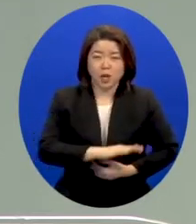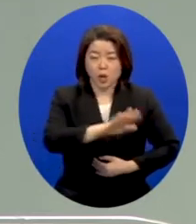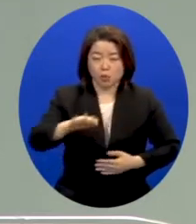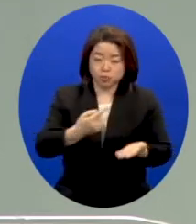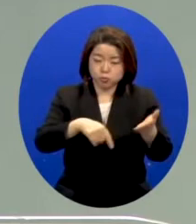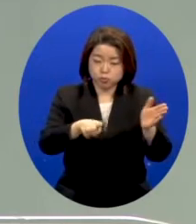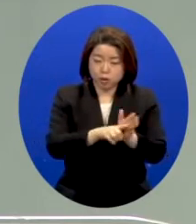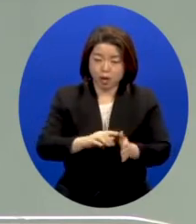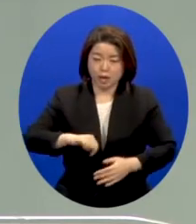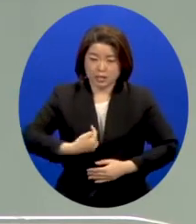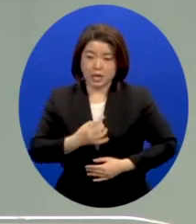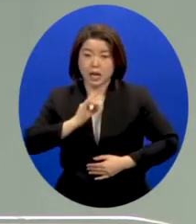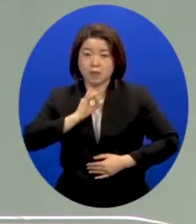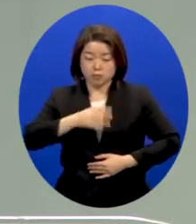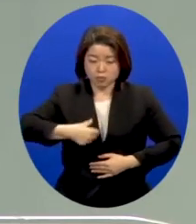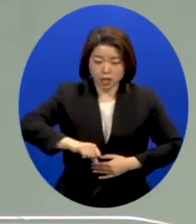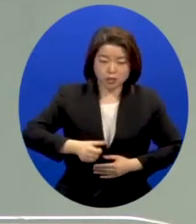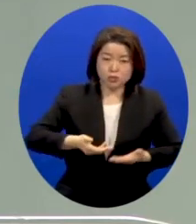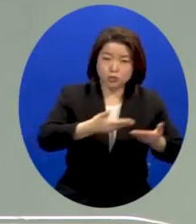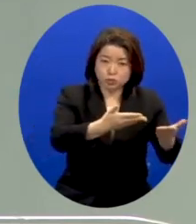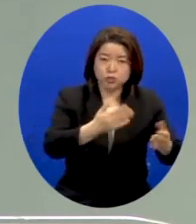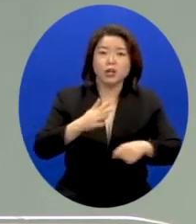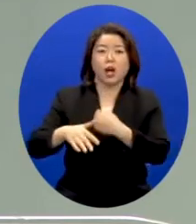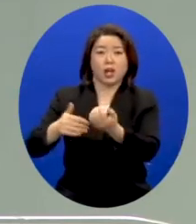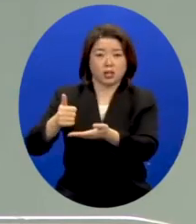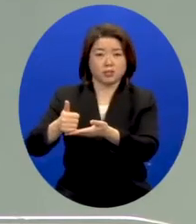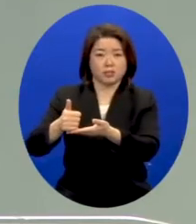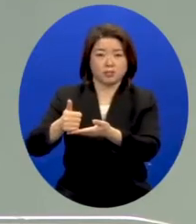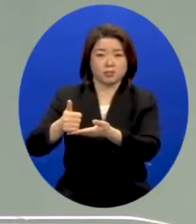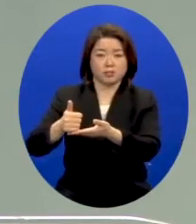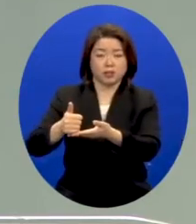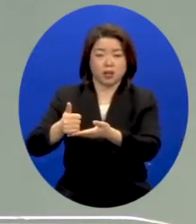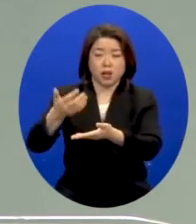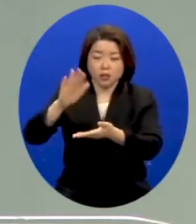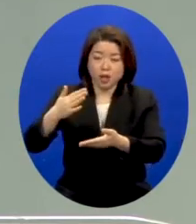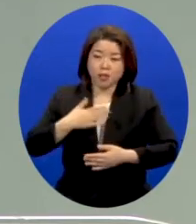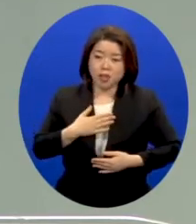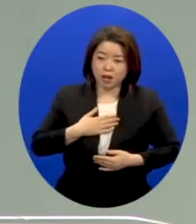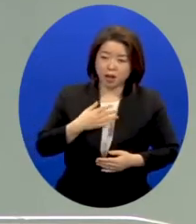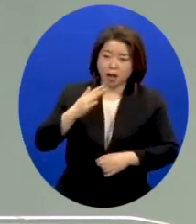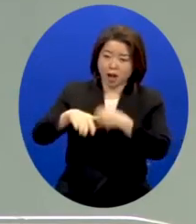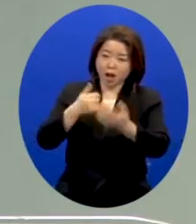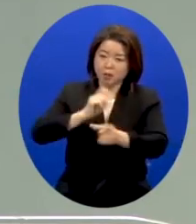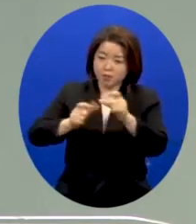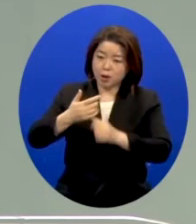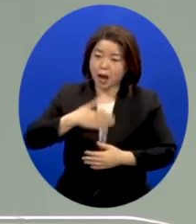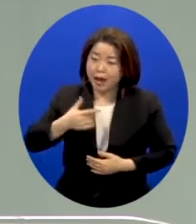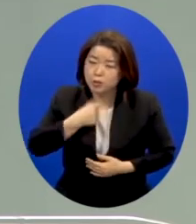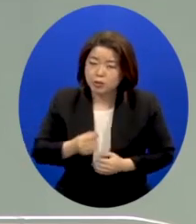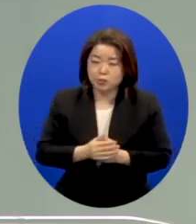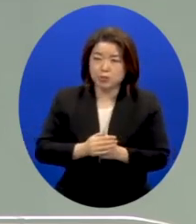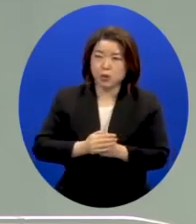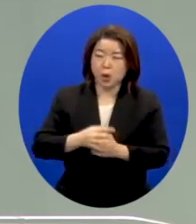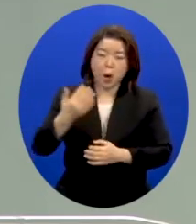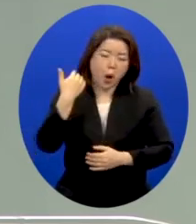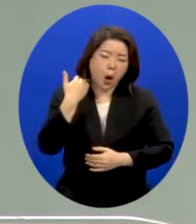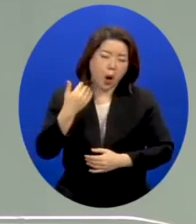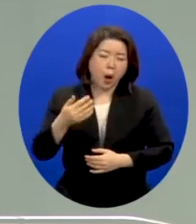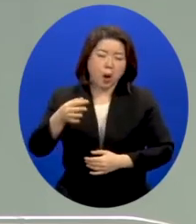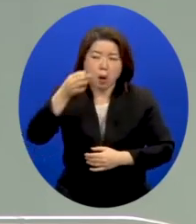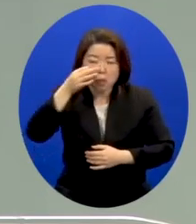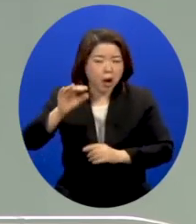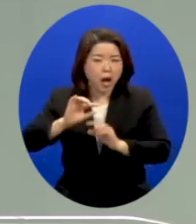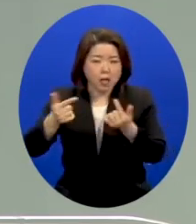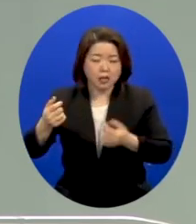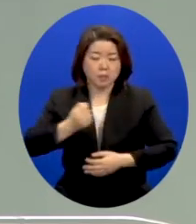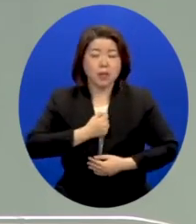위해서 당신의 독자 까지 내어 주신 하나님 이신데 우리가 하나님을 더 알고 싶어 써 눈에 보이지 않으십니까 너무 답답